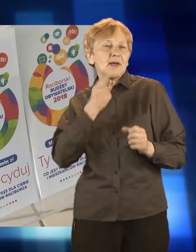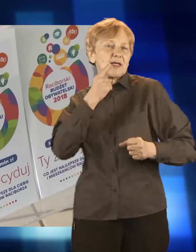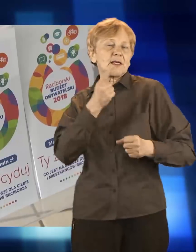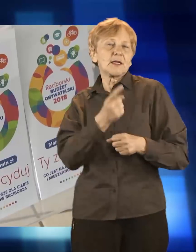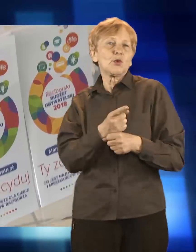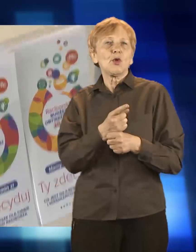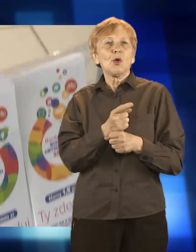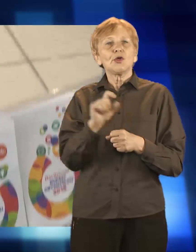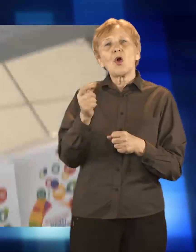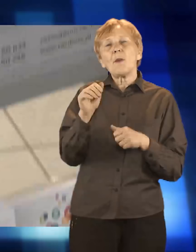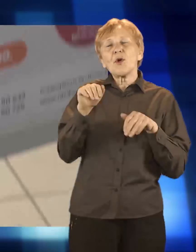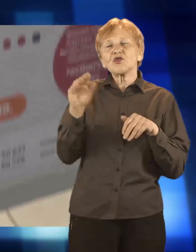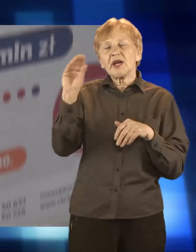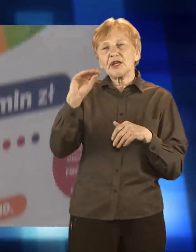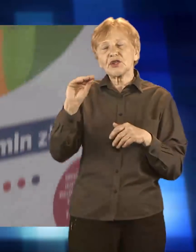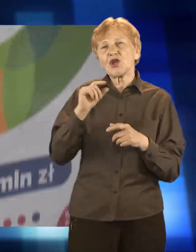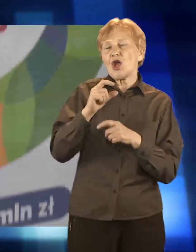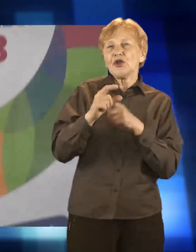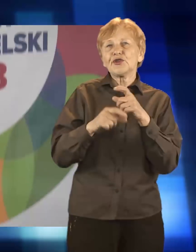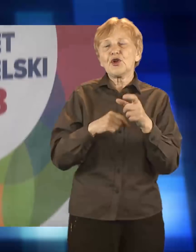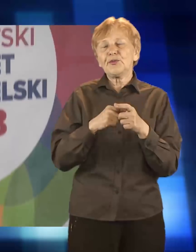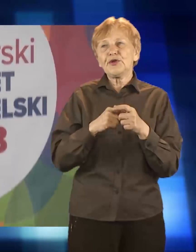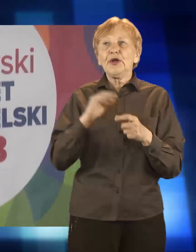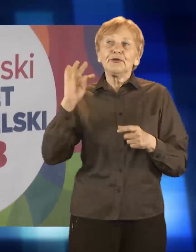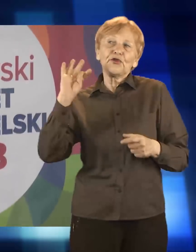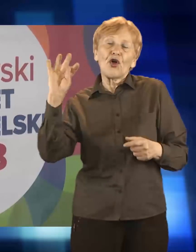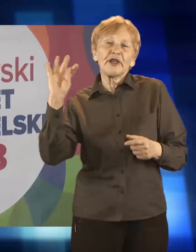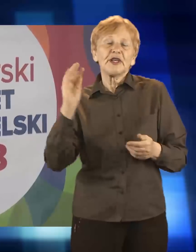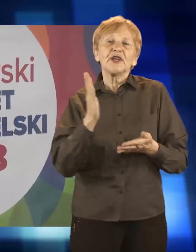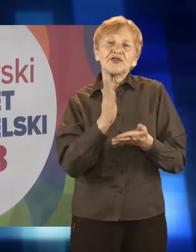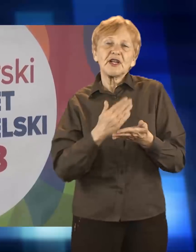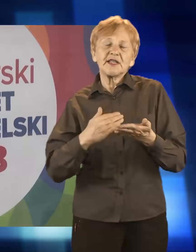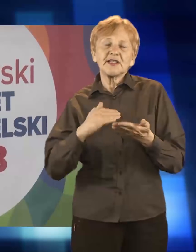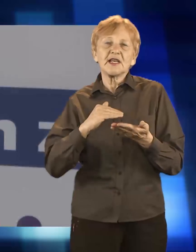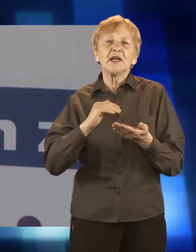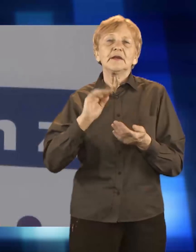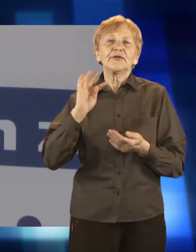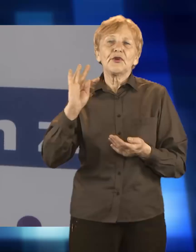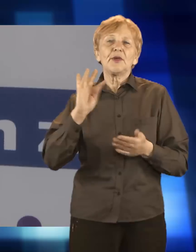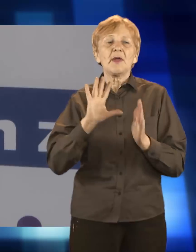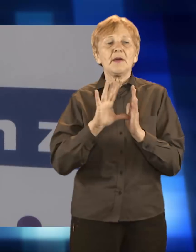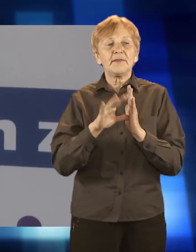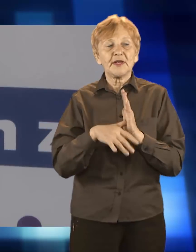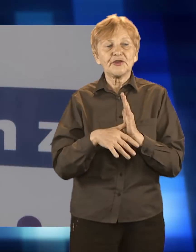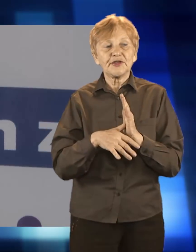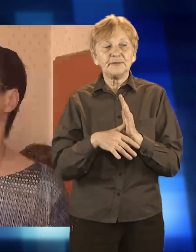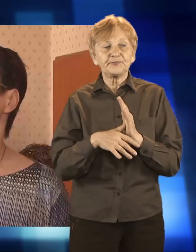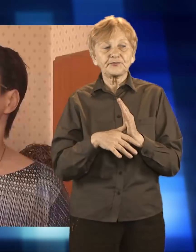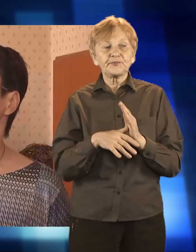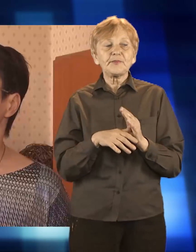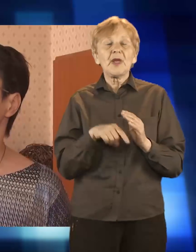mieszkańców Raciborza, czyli nadchodzi czas na czwarty raciborski budżet obywatelski i rozdysponowanie 1,5 miliona złotych. W tym